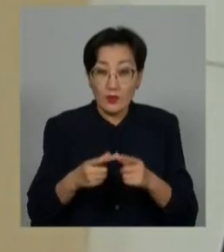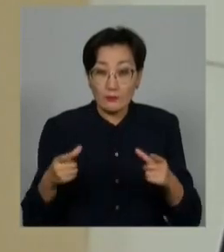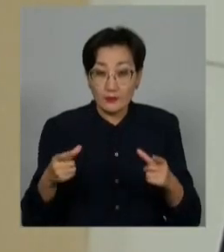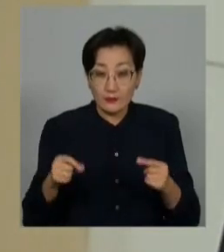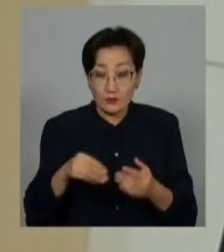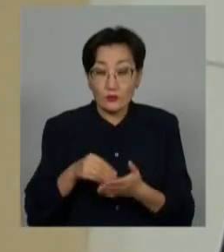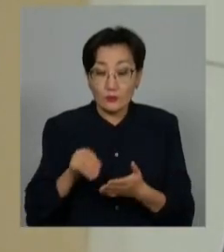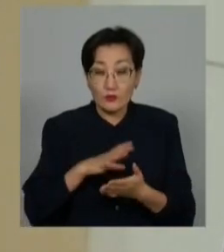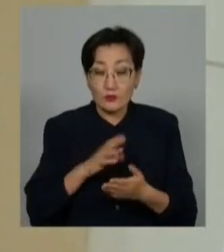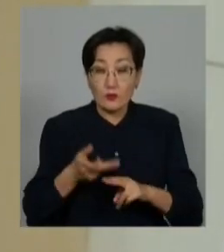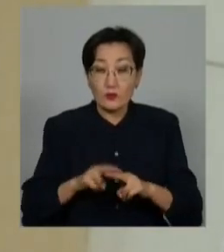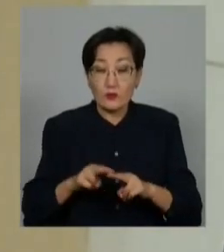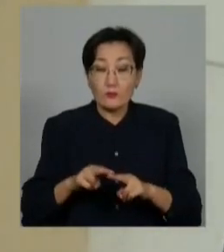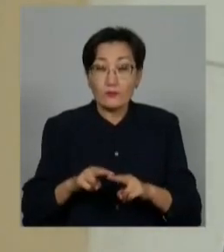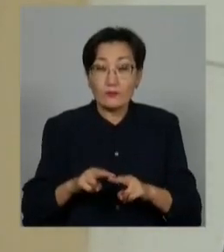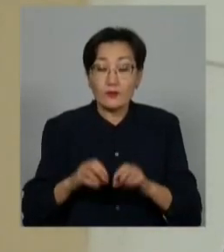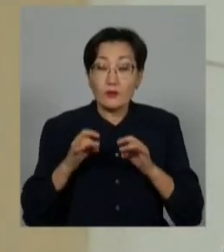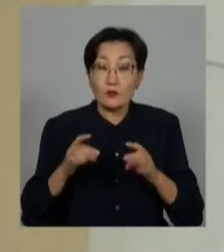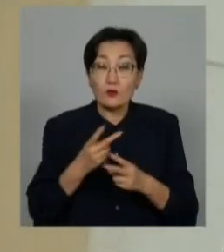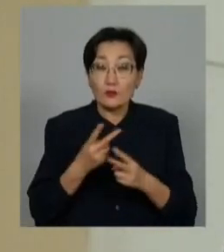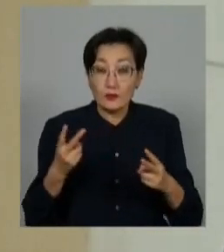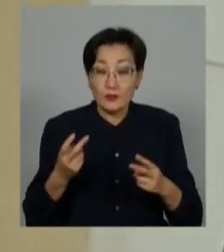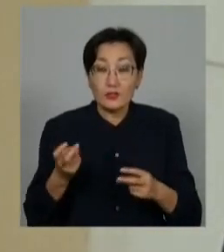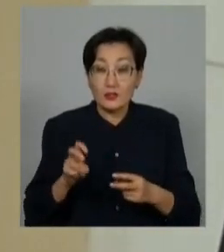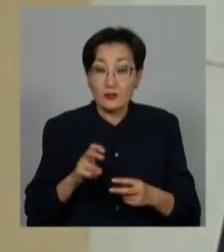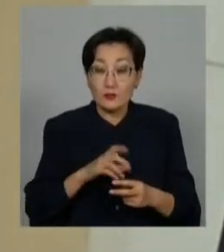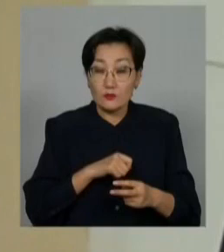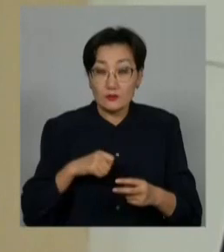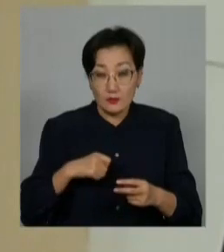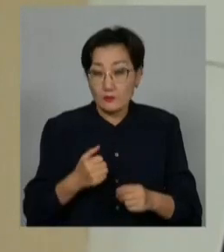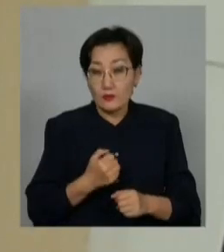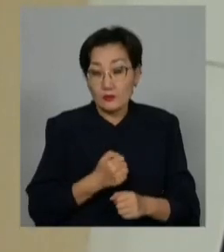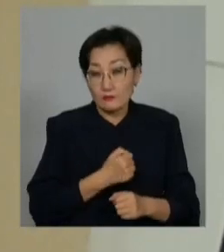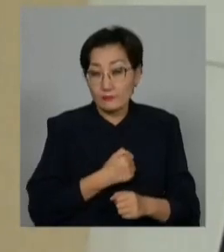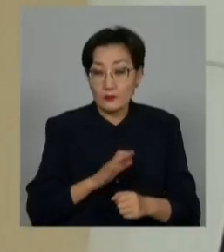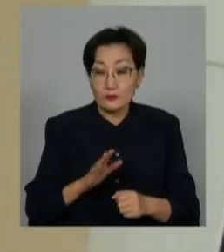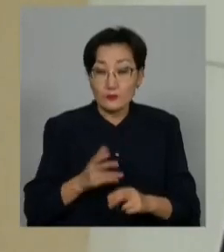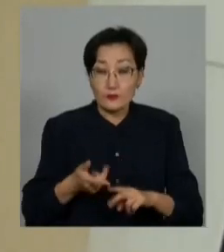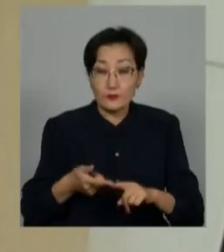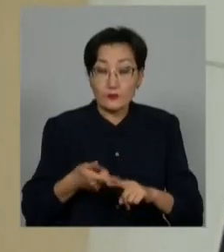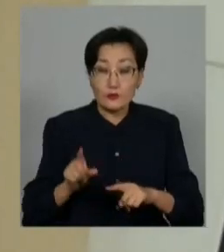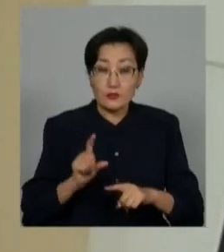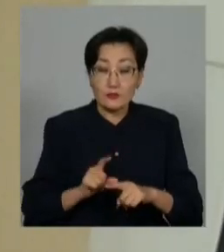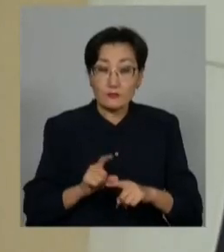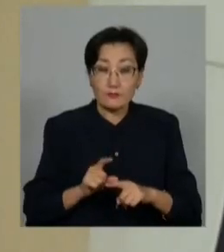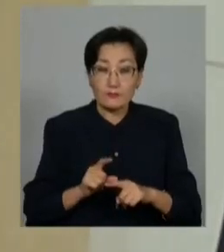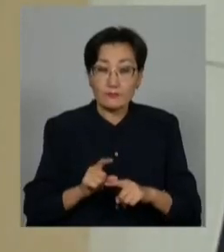алып кеп, осы бір кешке қатынасып орайын не болып отырмын. Келгенім өкінбеймін, өте әсерлі болып жатыр.